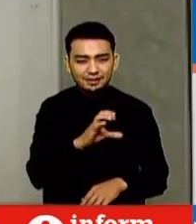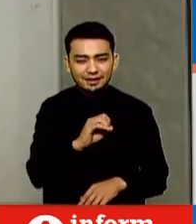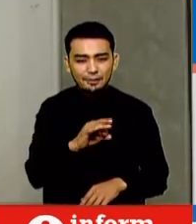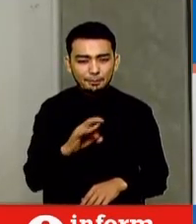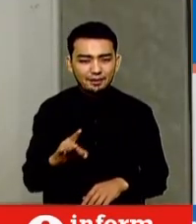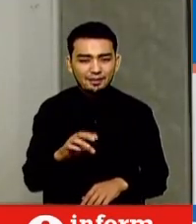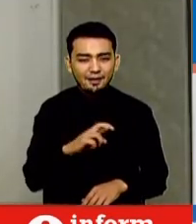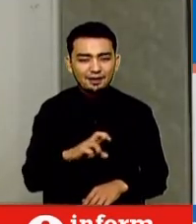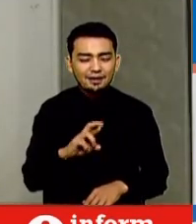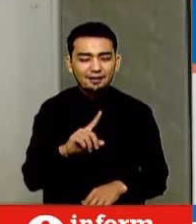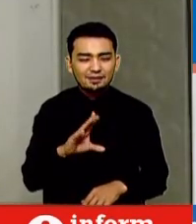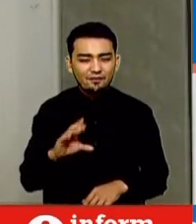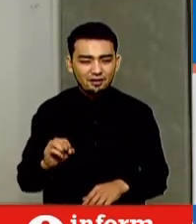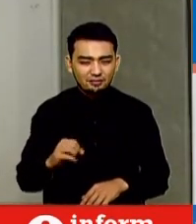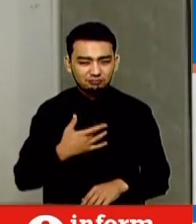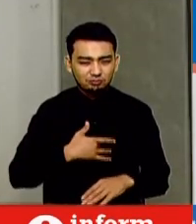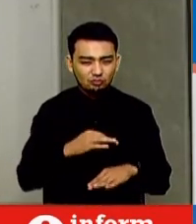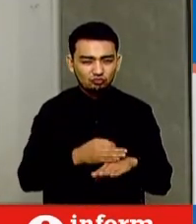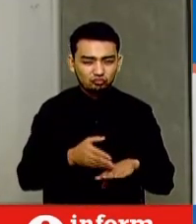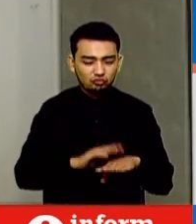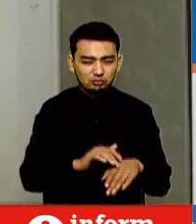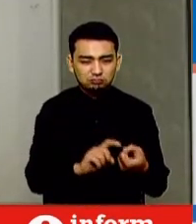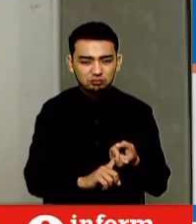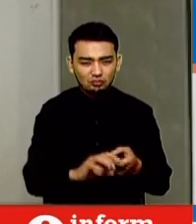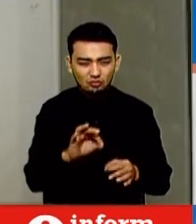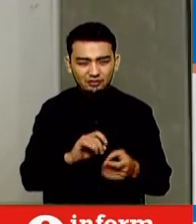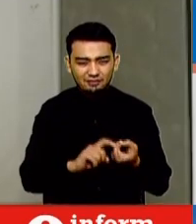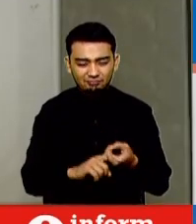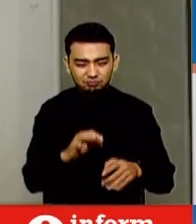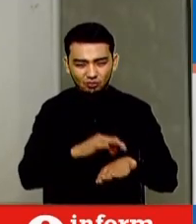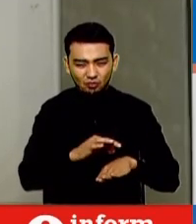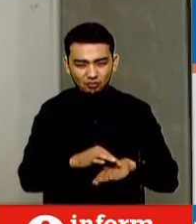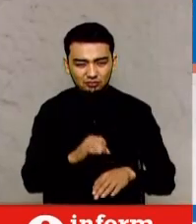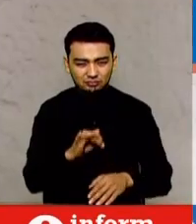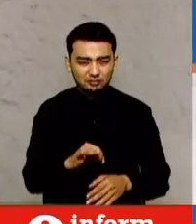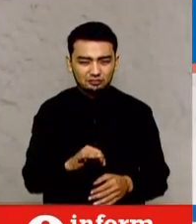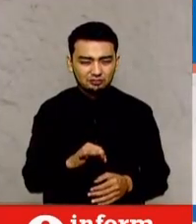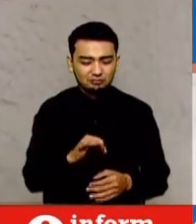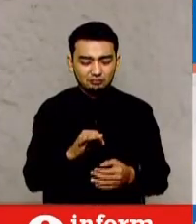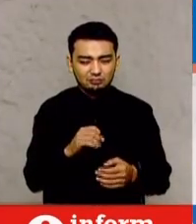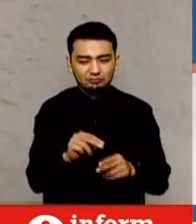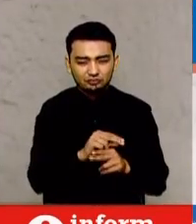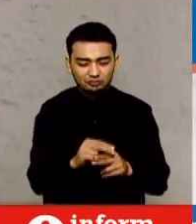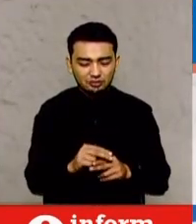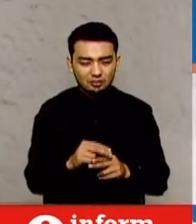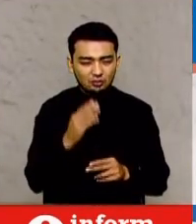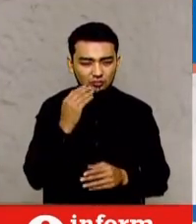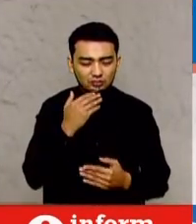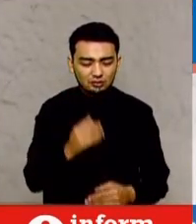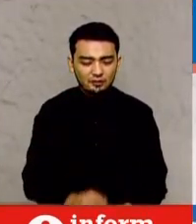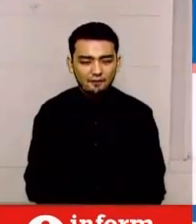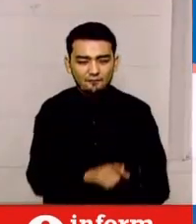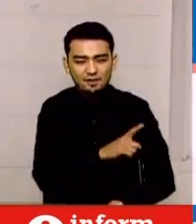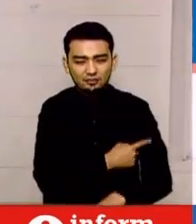язвы, подтвержденный случай. Тяжелое течение, вторичное генерализованное септическое течение. Врачи провели консилиумы